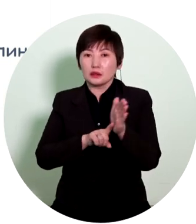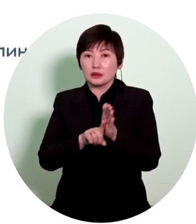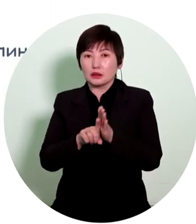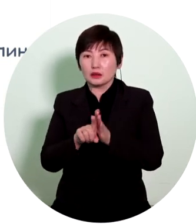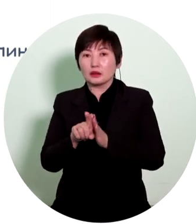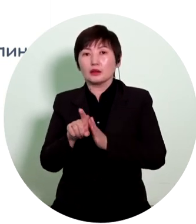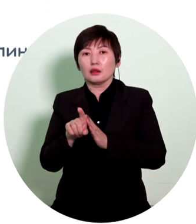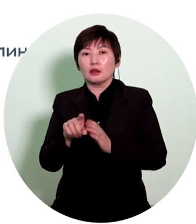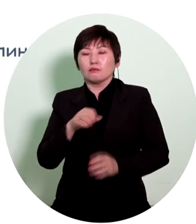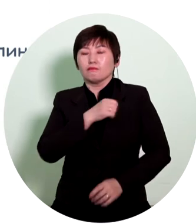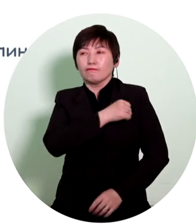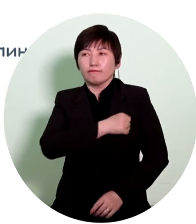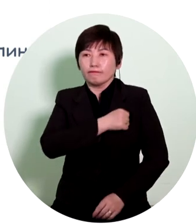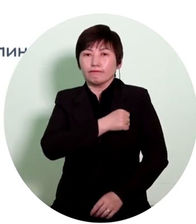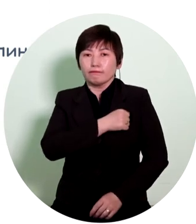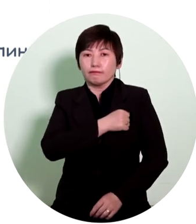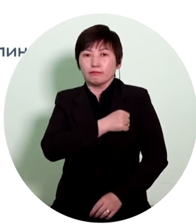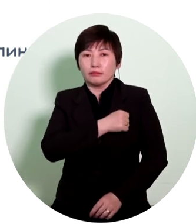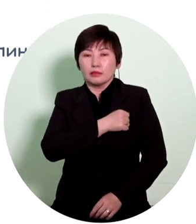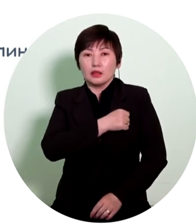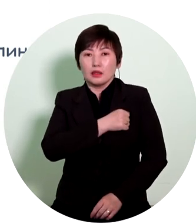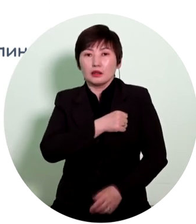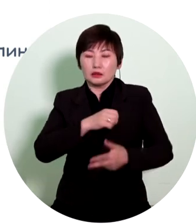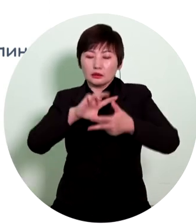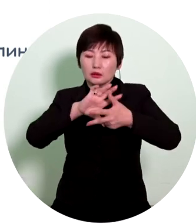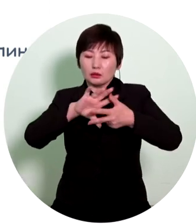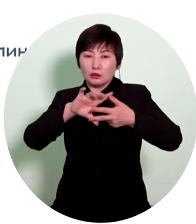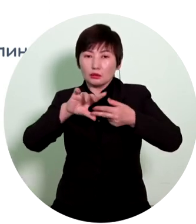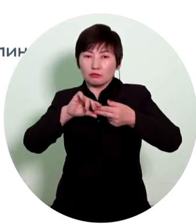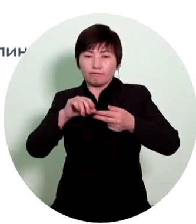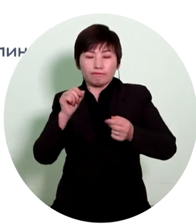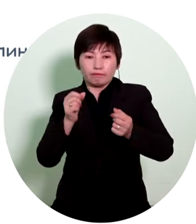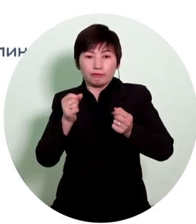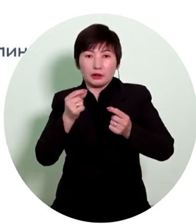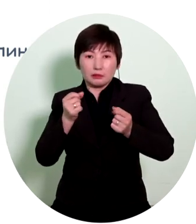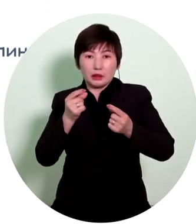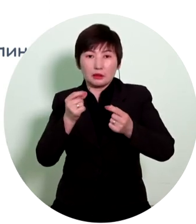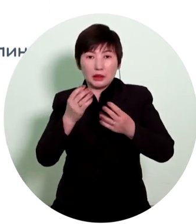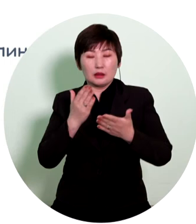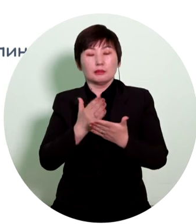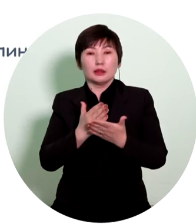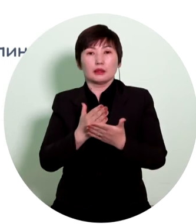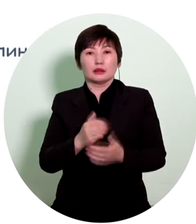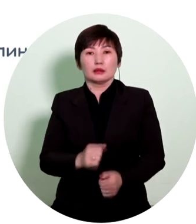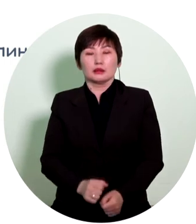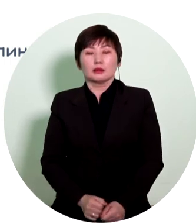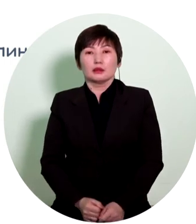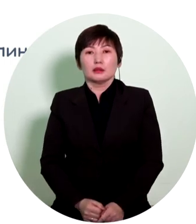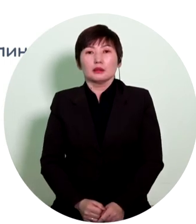Төнгөд миний уур хүрэхэд энэ нөгөө амигдала гэдэг энэ бүтц цочирч өгнө. За